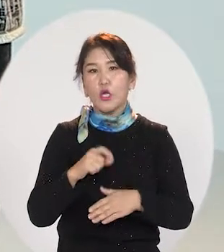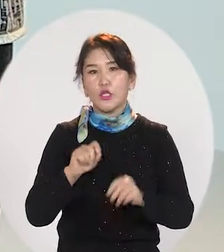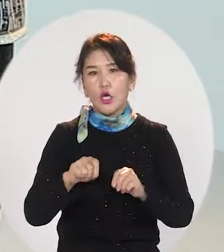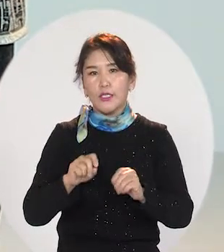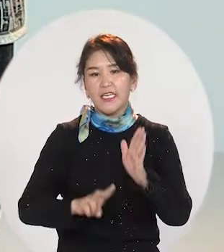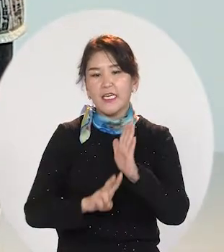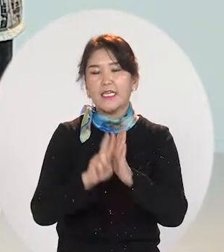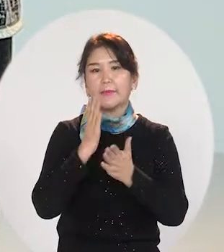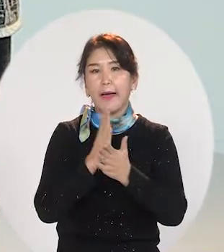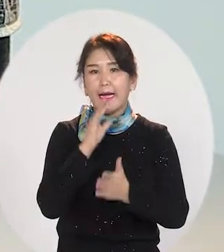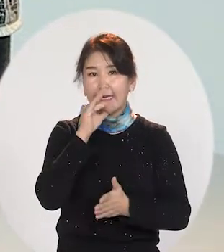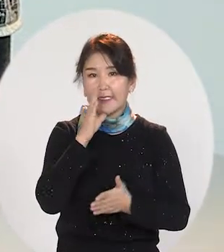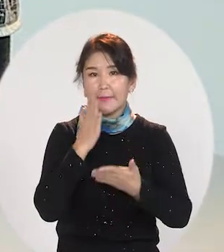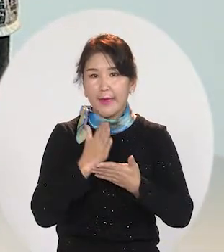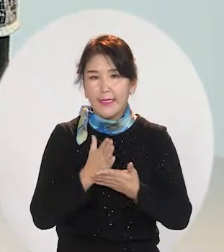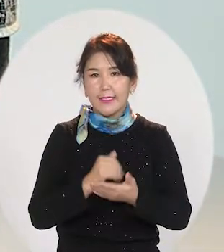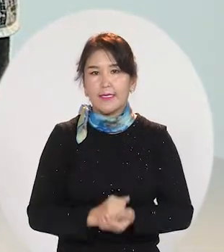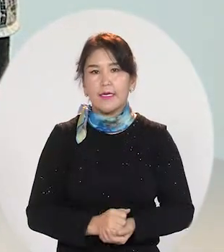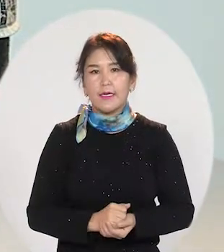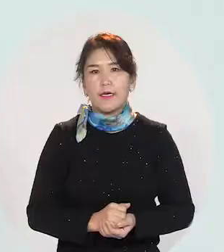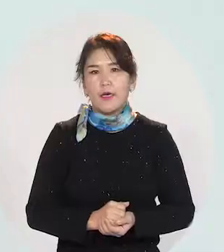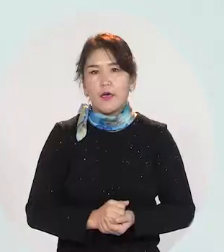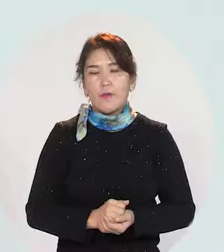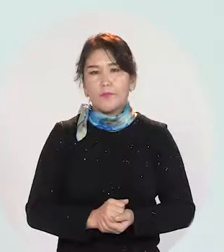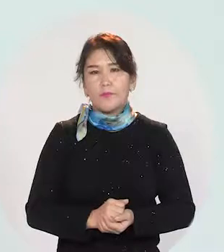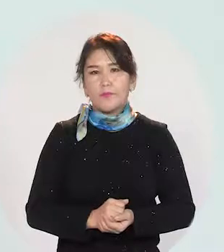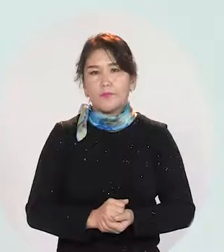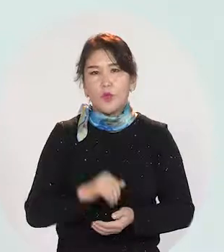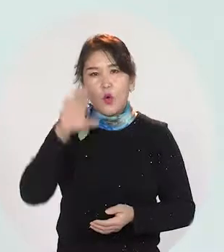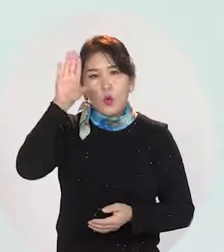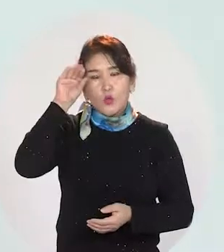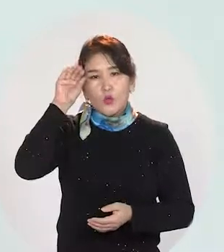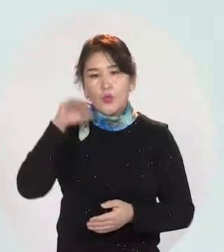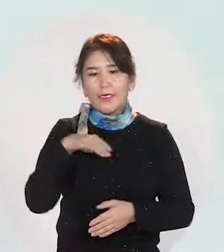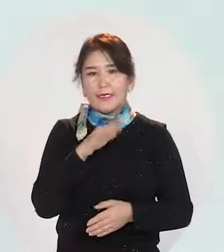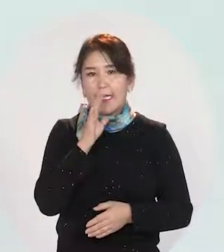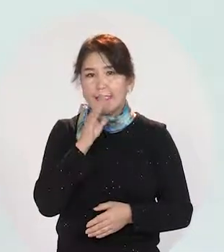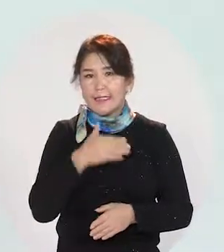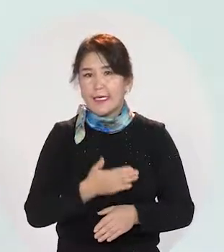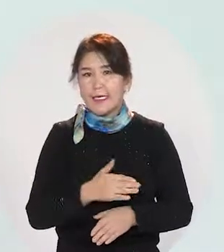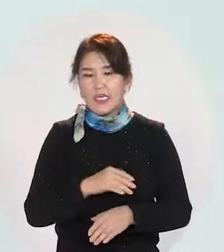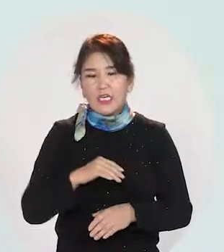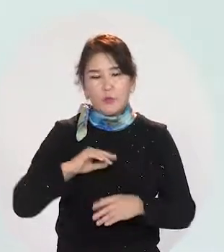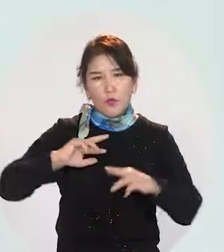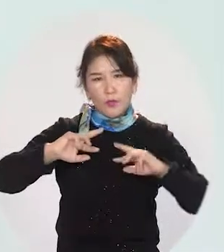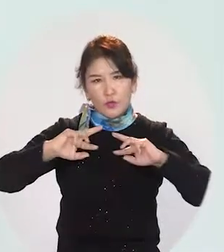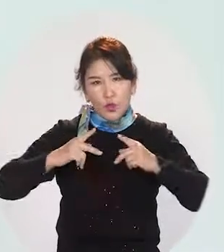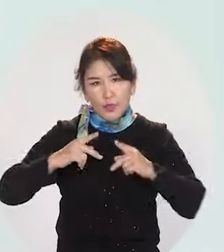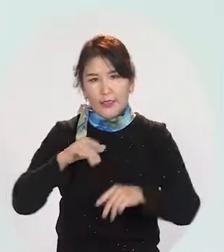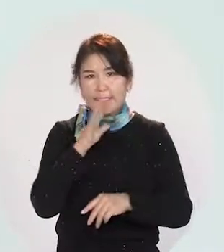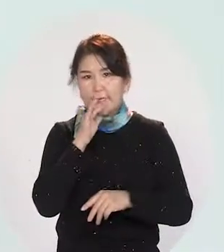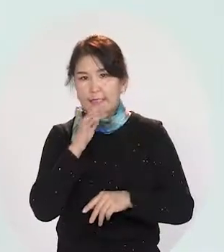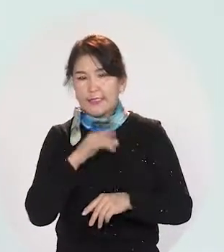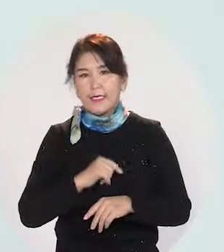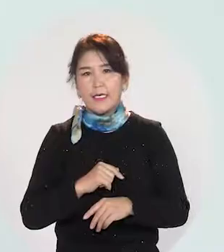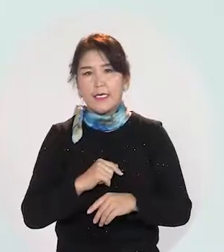байгаа юм нас байдаг. Өсвөр насны одоо шилжилтийн насны нэлээд оргил үе бас төгсгөл рүүгээ